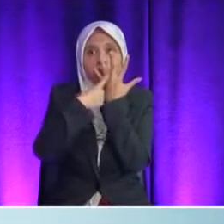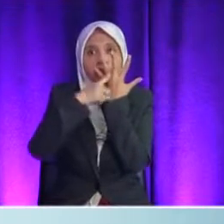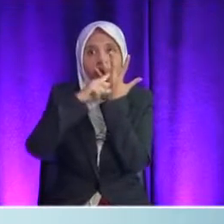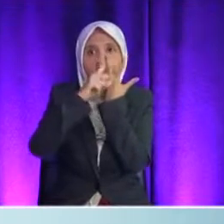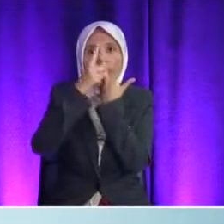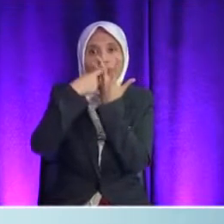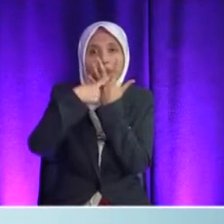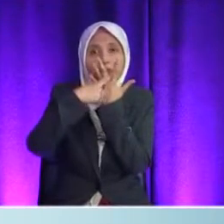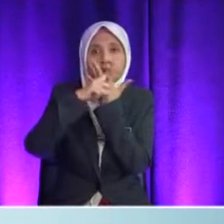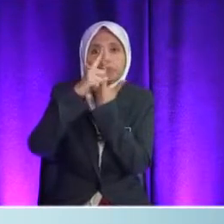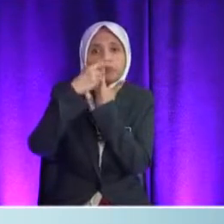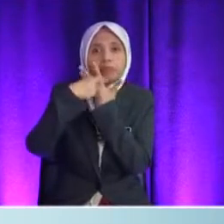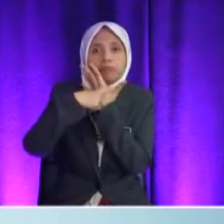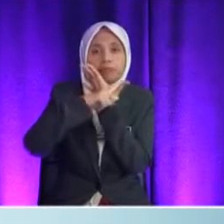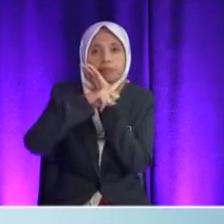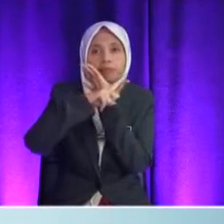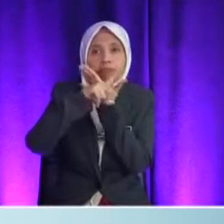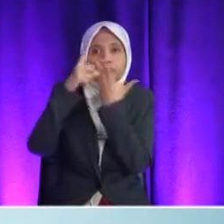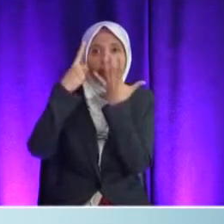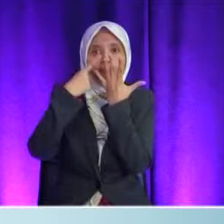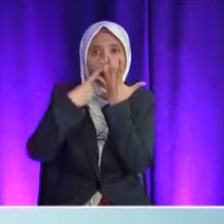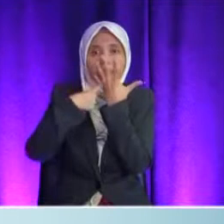ngerjain apa Nah menyentuh hahaha